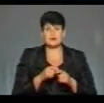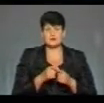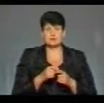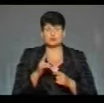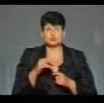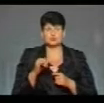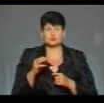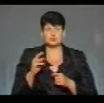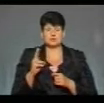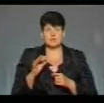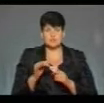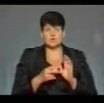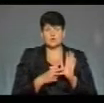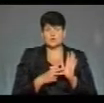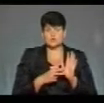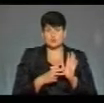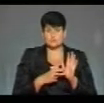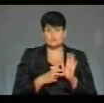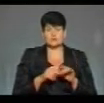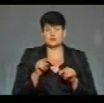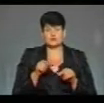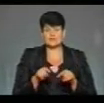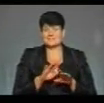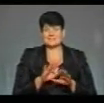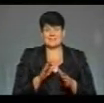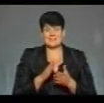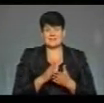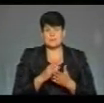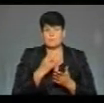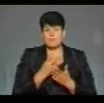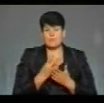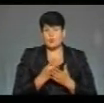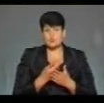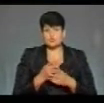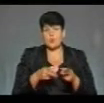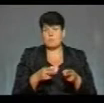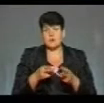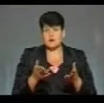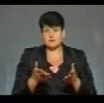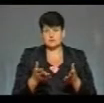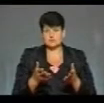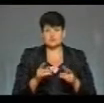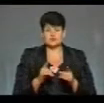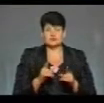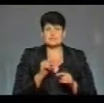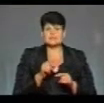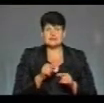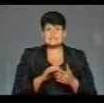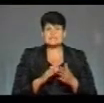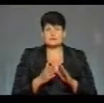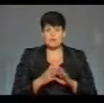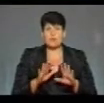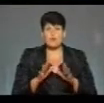дужки сьомого хребця, що теж не є показом до якоїсь операції. З приводу даної ситуації, на